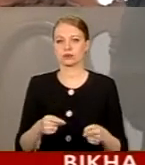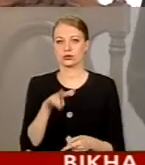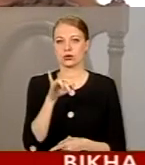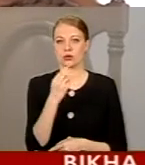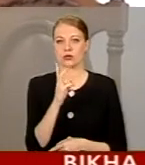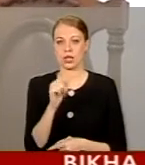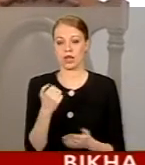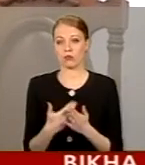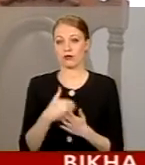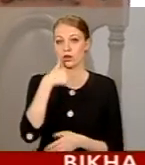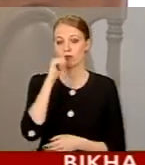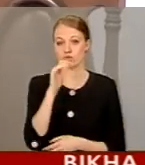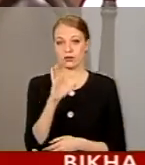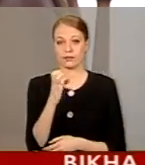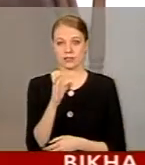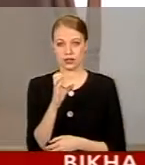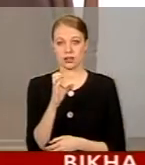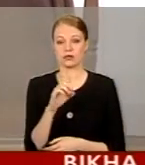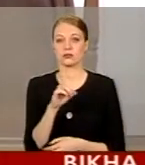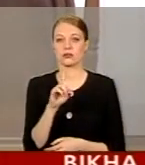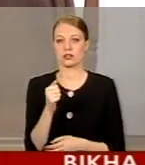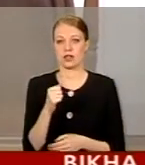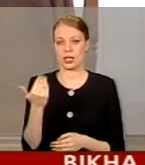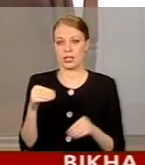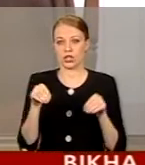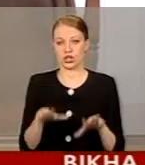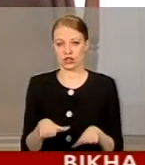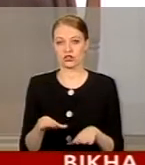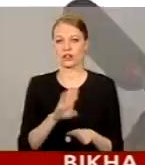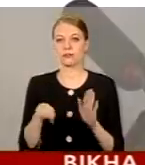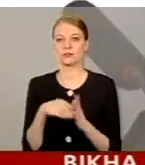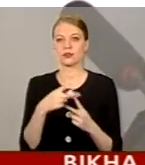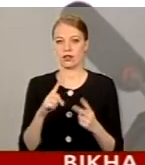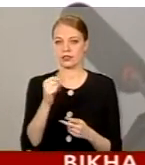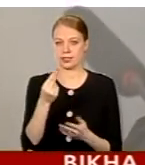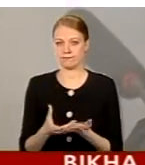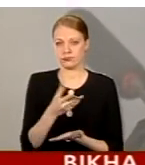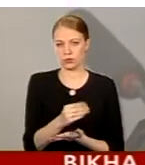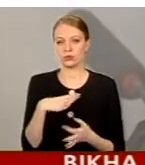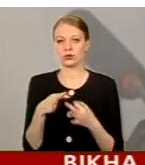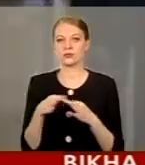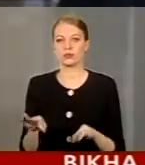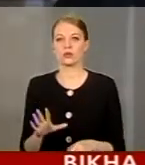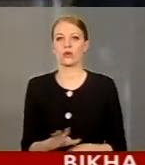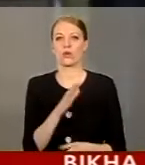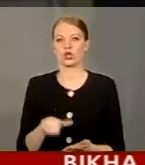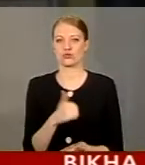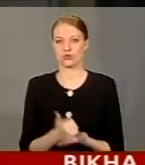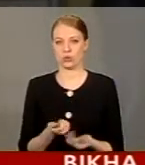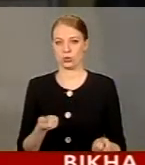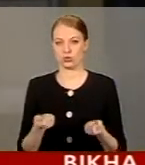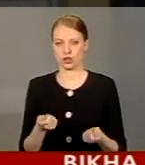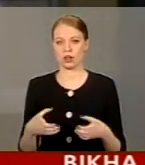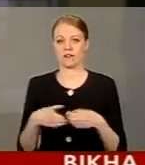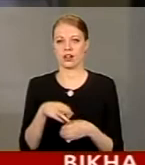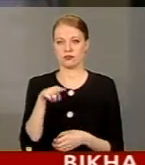Луценка. А от буквально вчора, в середу, за її рішенням з-під варти під заставу було звільнення колишнього очільника